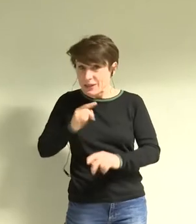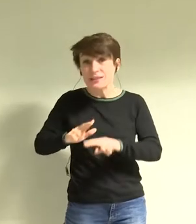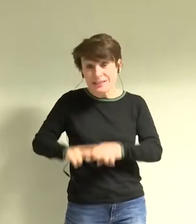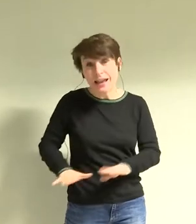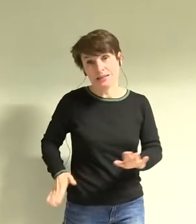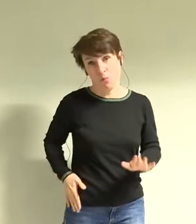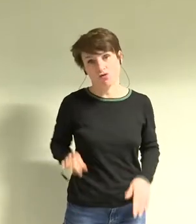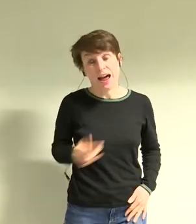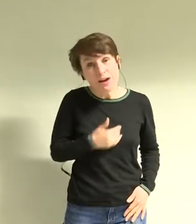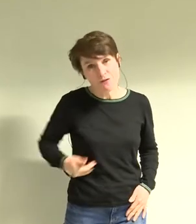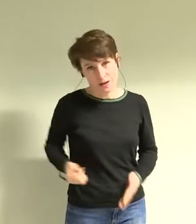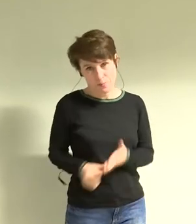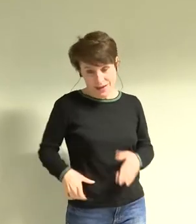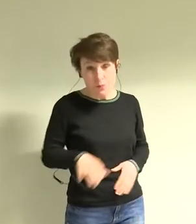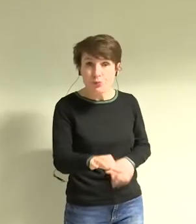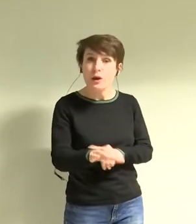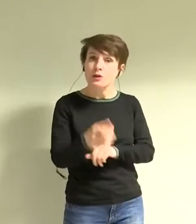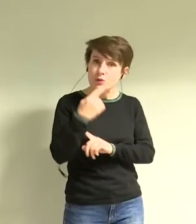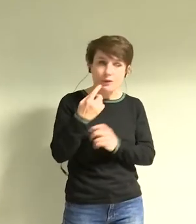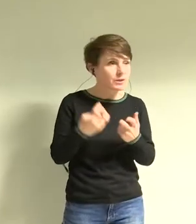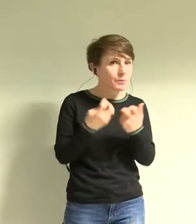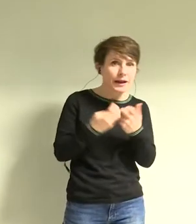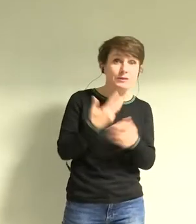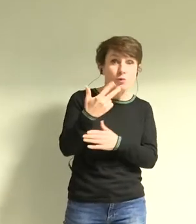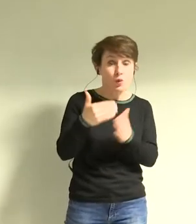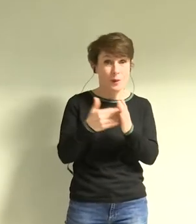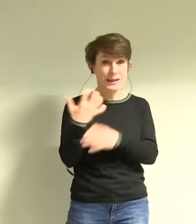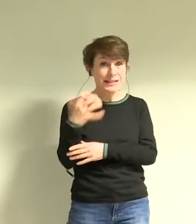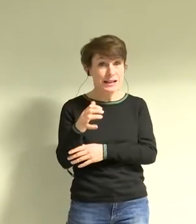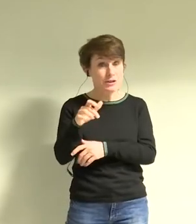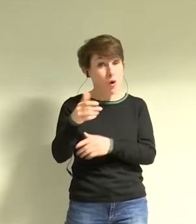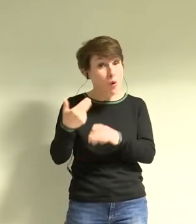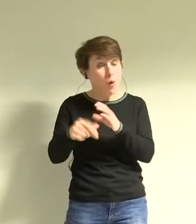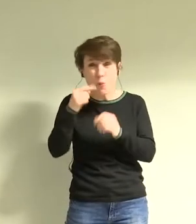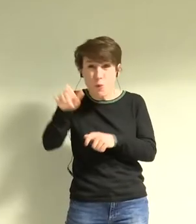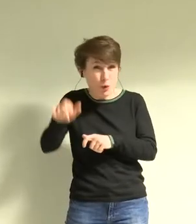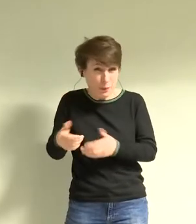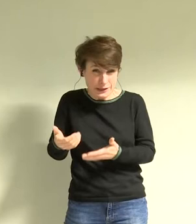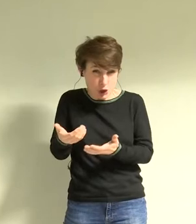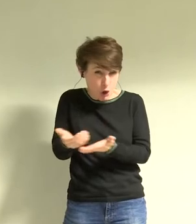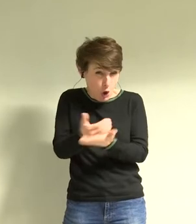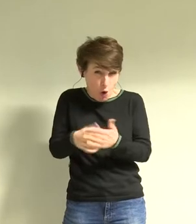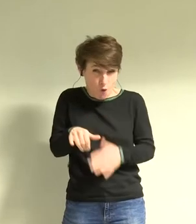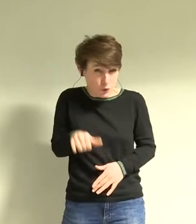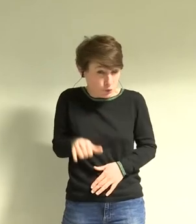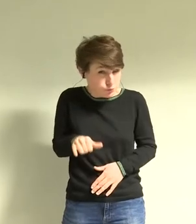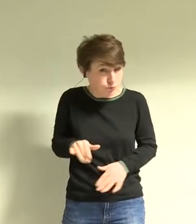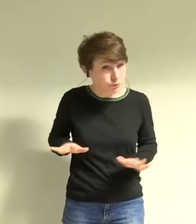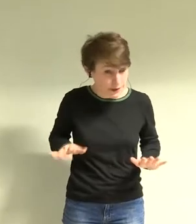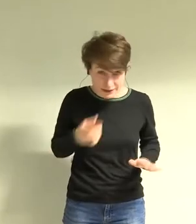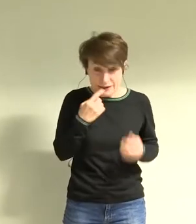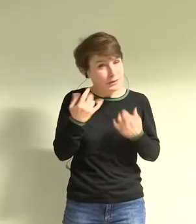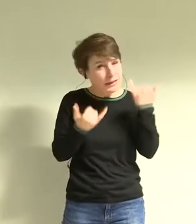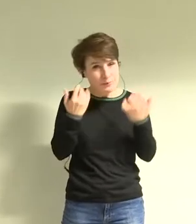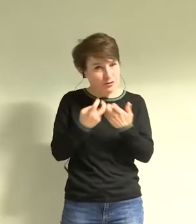3500 euros pour quelqu'un qui est dans la zone très modeste et si vous regardez ça veut dire que c'est qu'un cas c'est un couple par exemple dont les deux